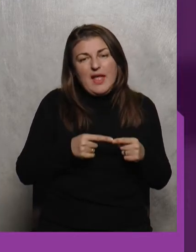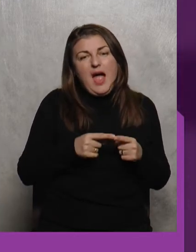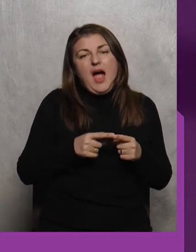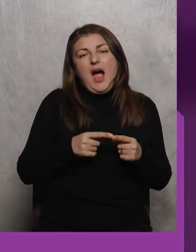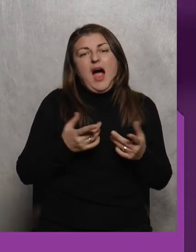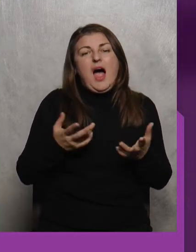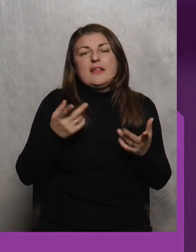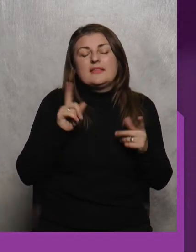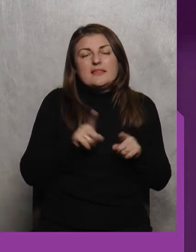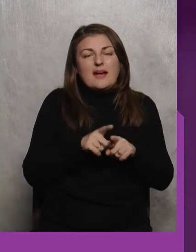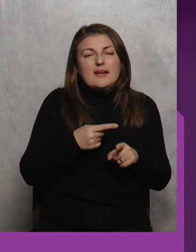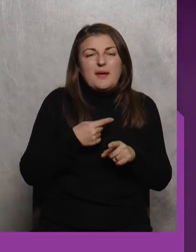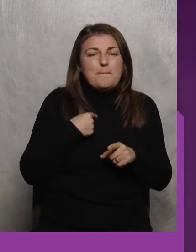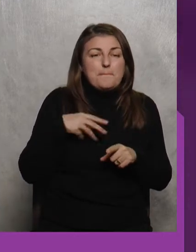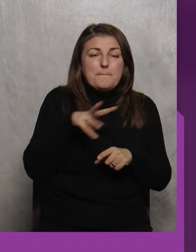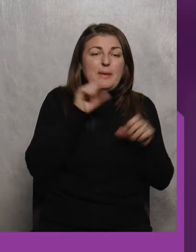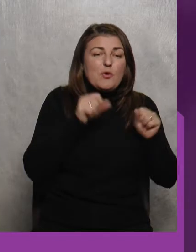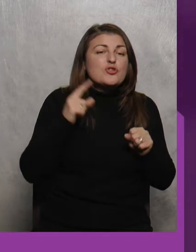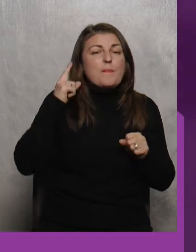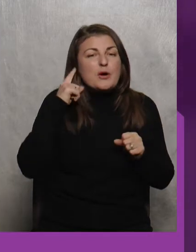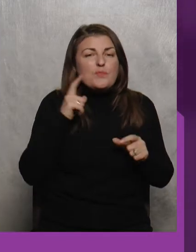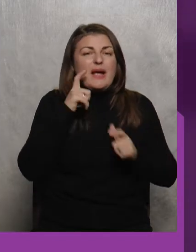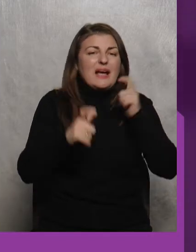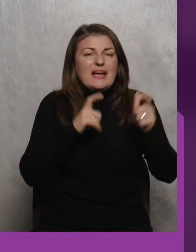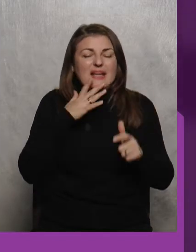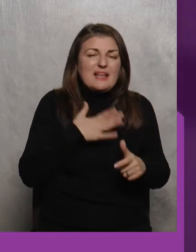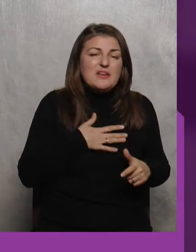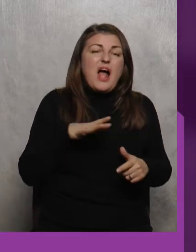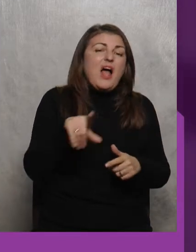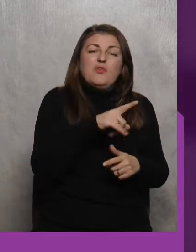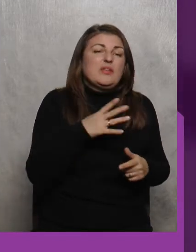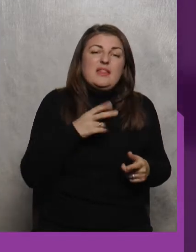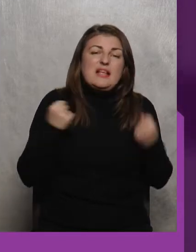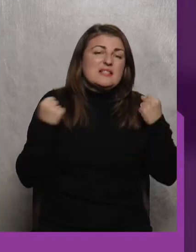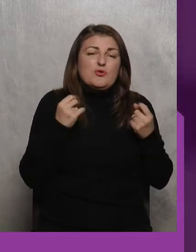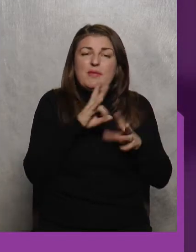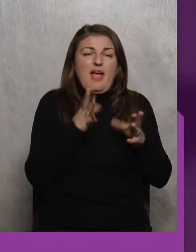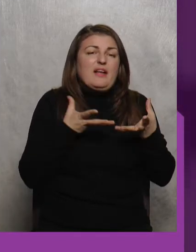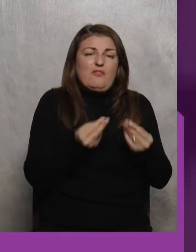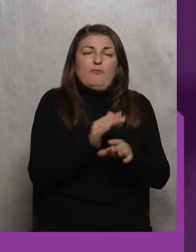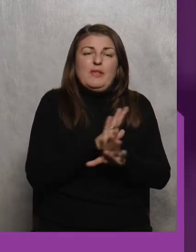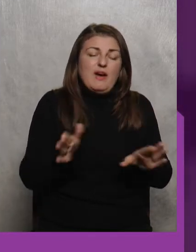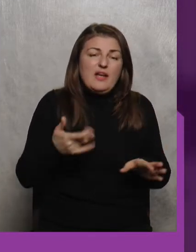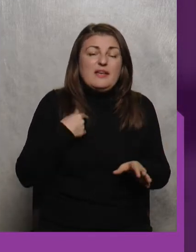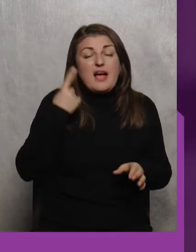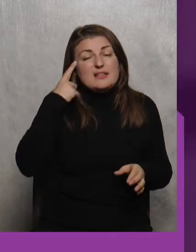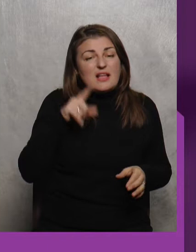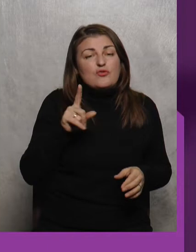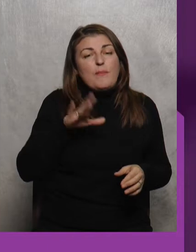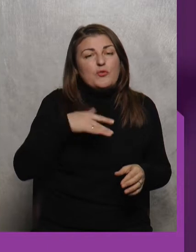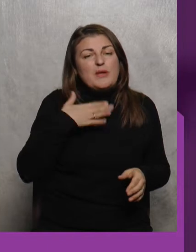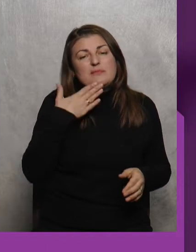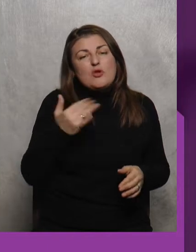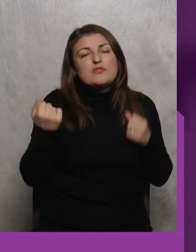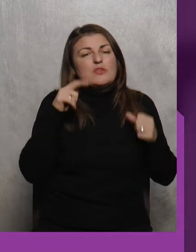так я навіть, ми можемо почути там крики наші, але вони на спортсмена ніяк не впливають, то я знаю, що я потім і питав